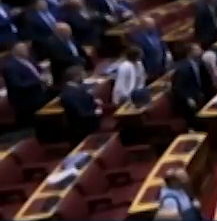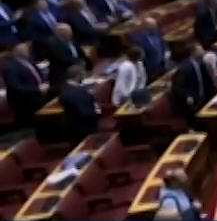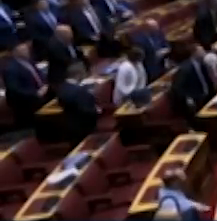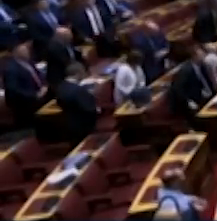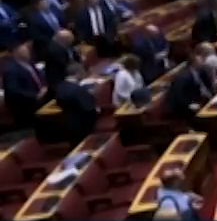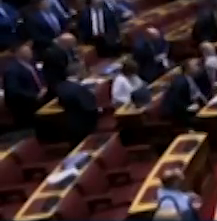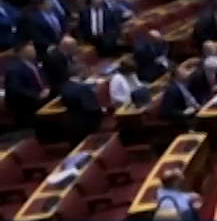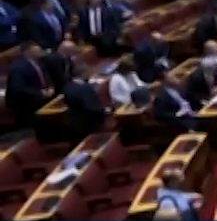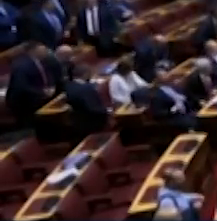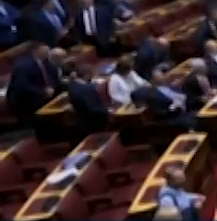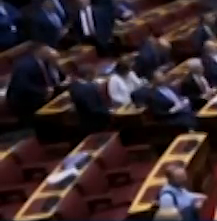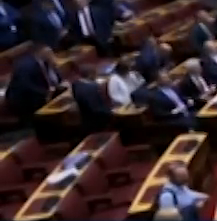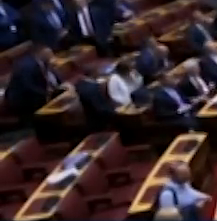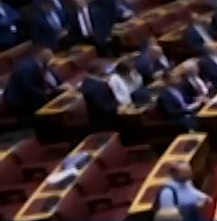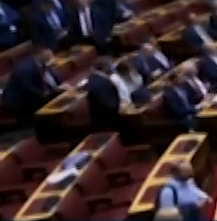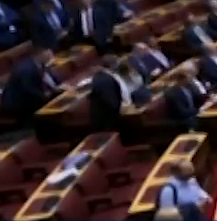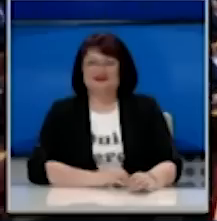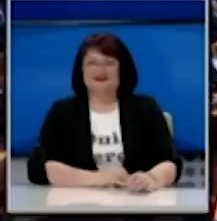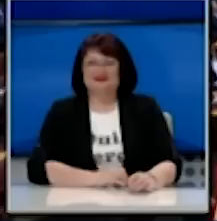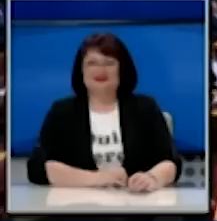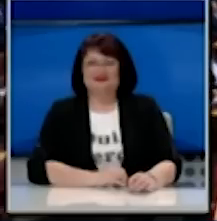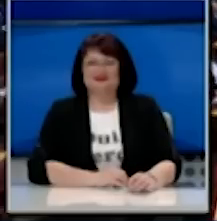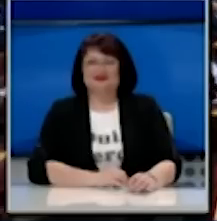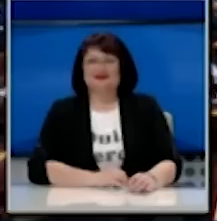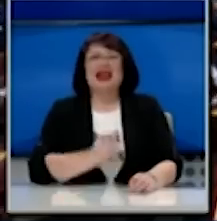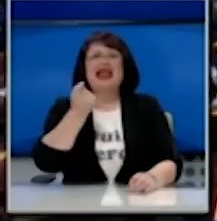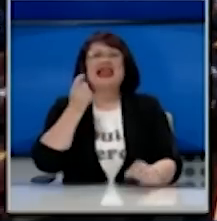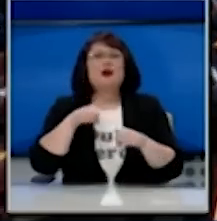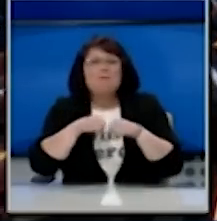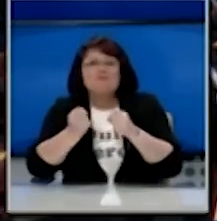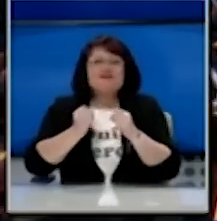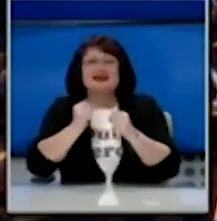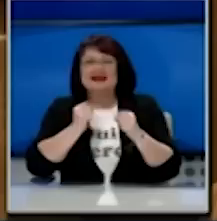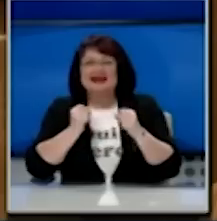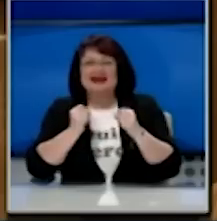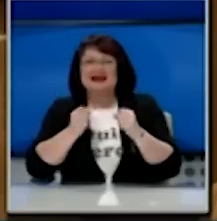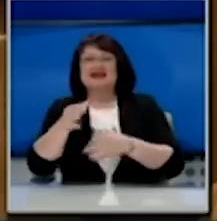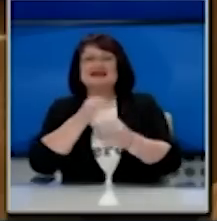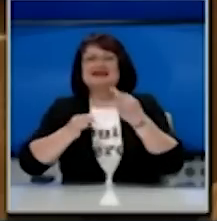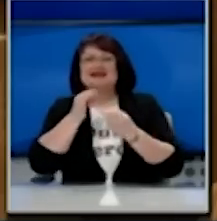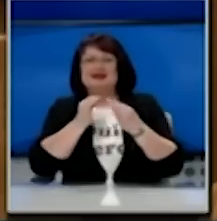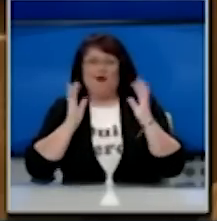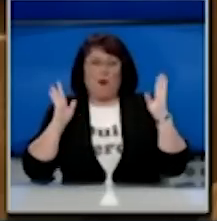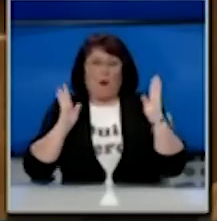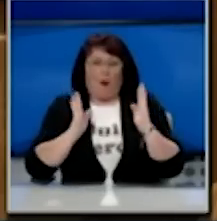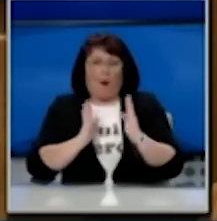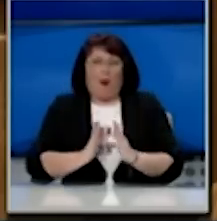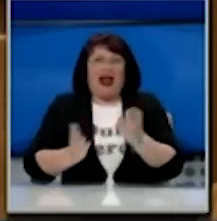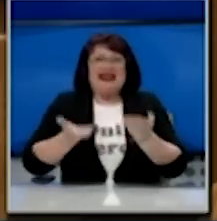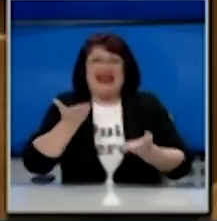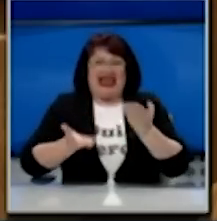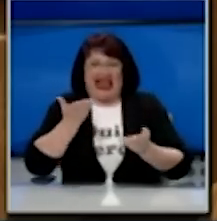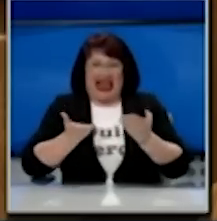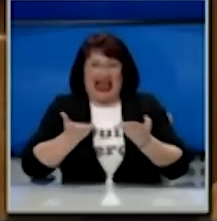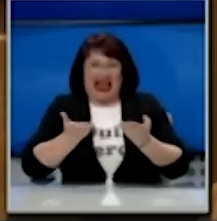μέση και εντάξει, θα δούμε, το παρακολουθούμε έτσι κι αλλιώς. Αυτό... Τώρα η συμβουλή για να χάσω κιλά δεν γίνεται αυτό